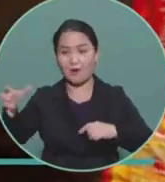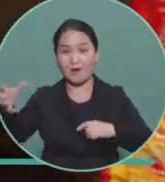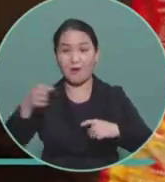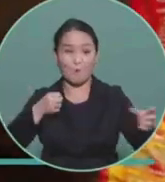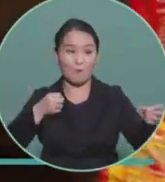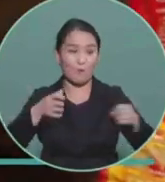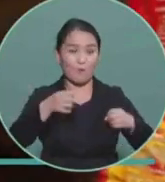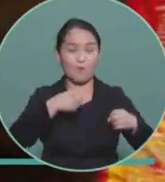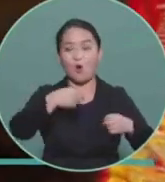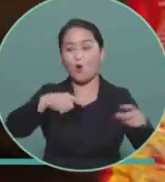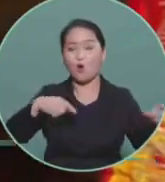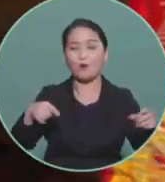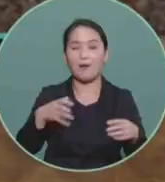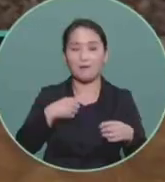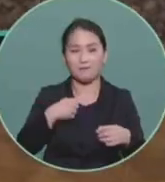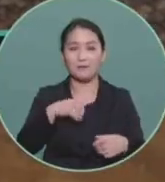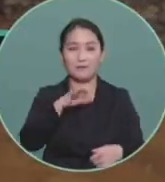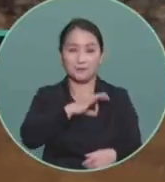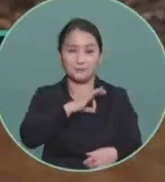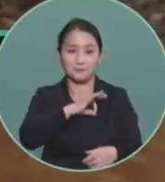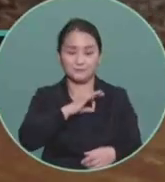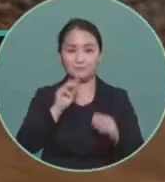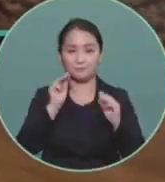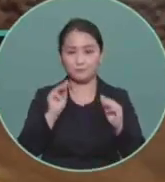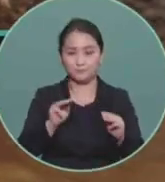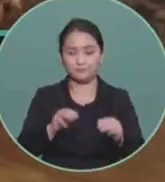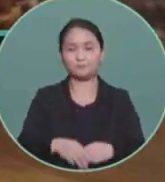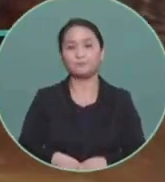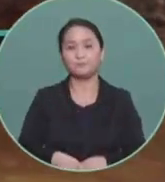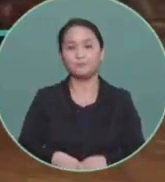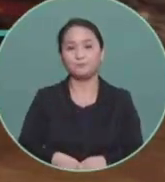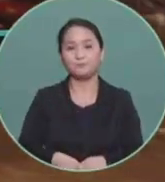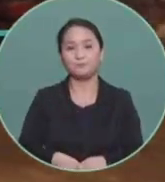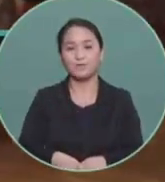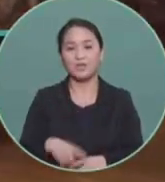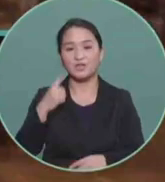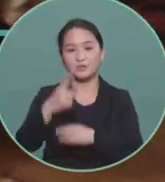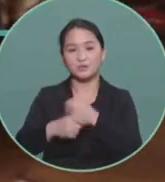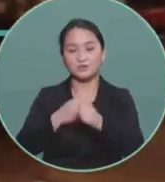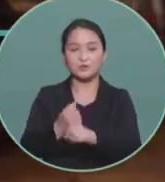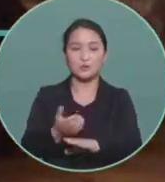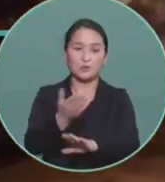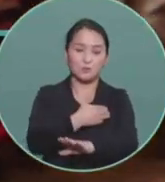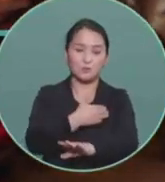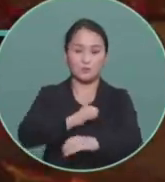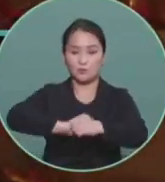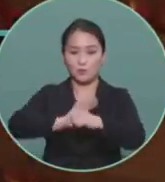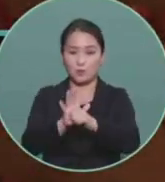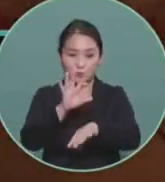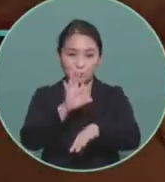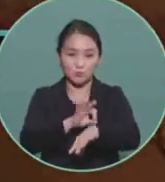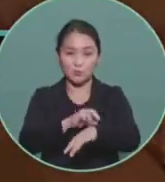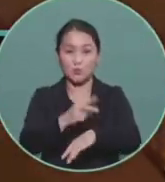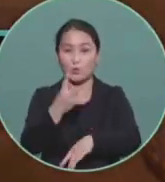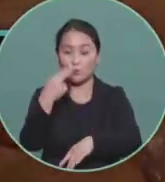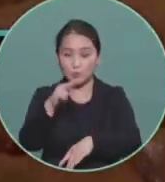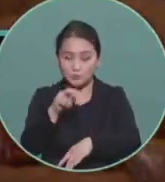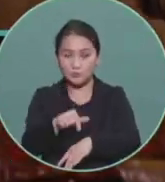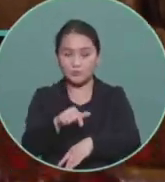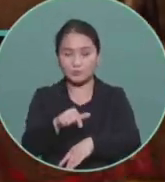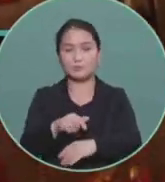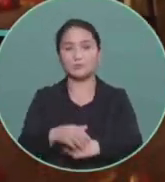шахмалт төлшөө аваад үйл одоо хэрэглээд явна гэж ингэж ойлгож болно. За төрөө жил цар тахлын хүнд үе байж